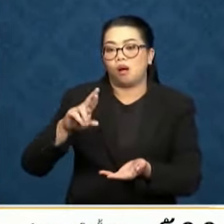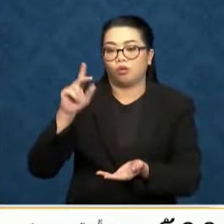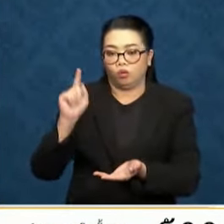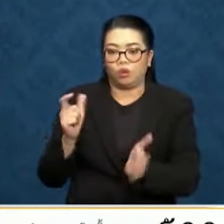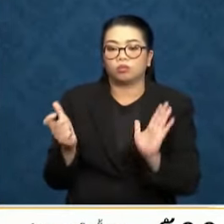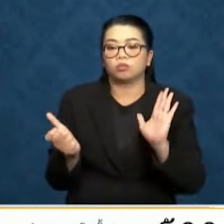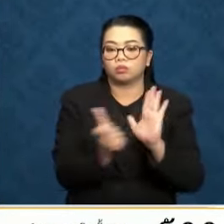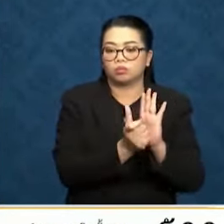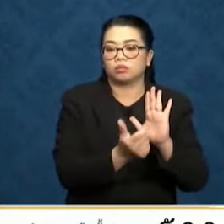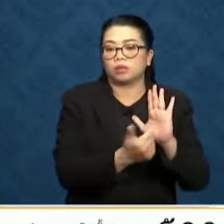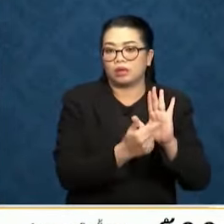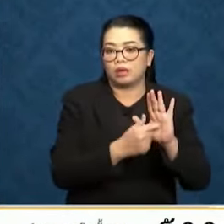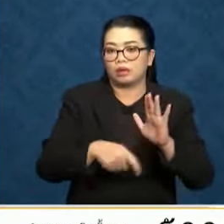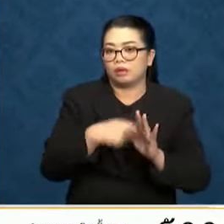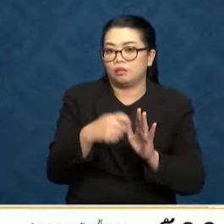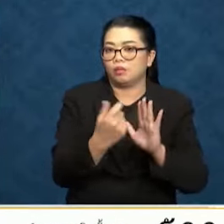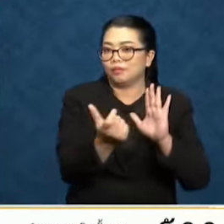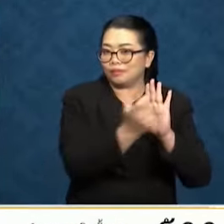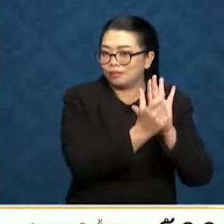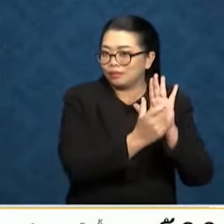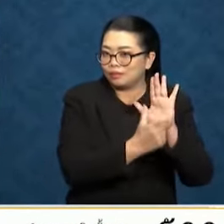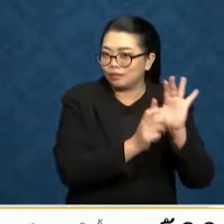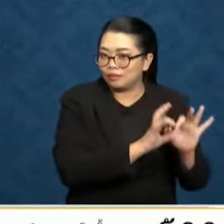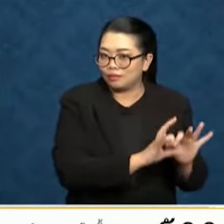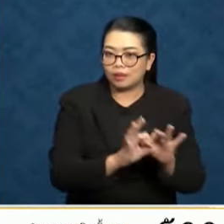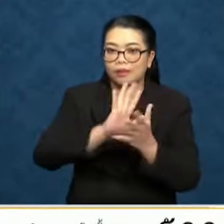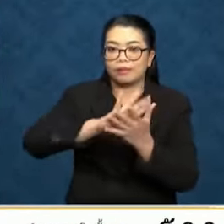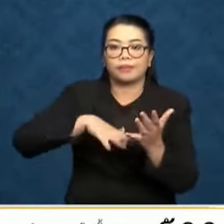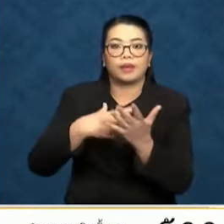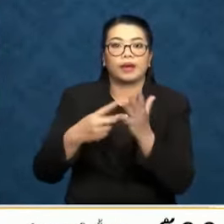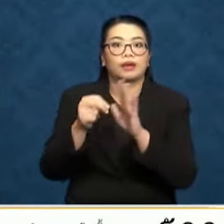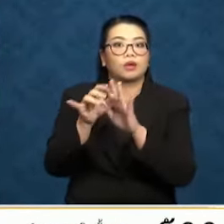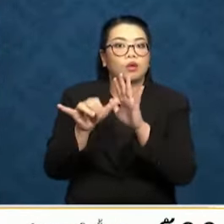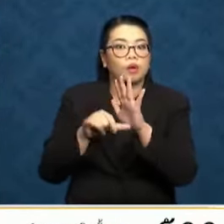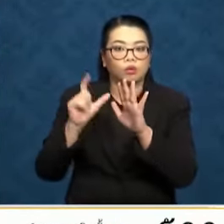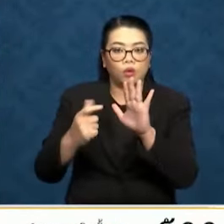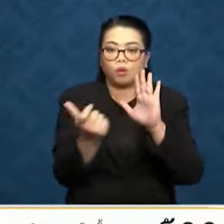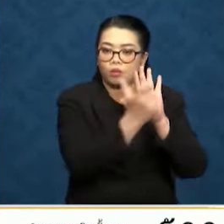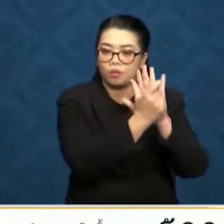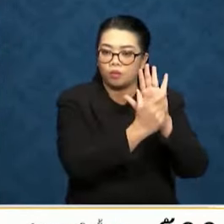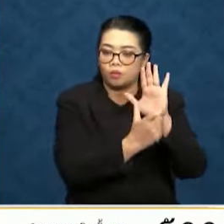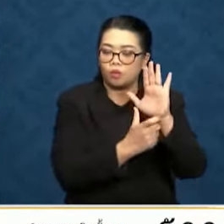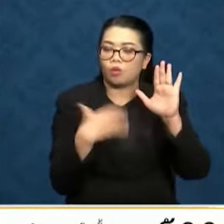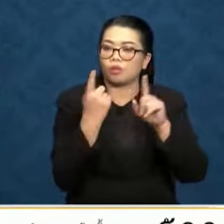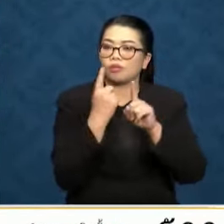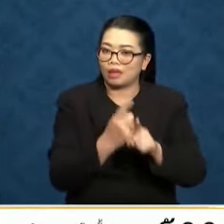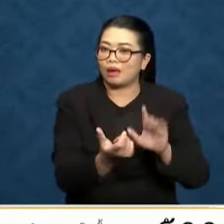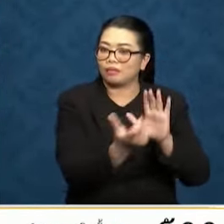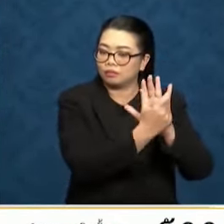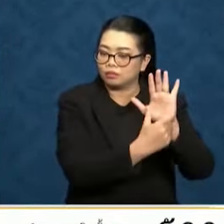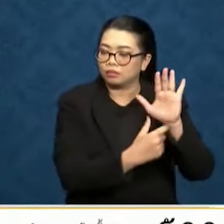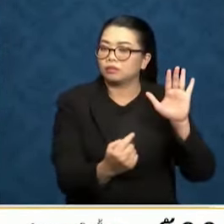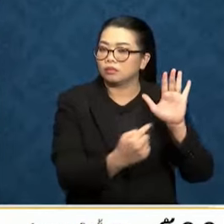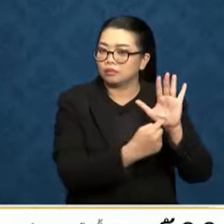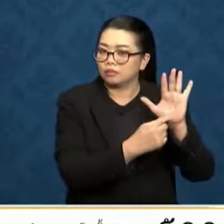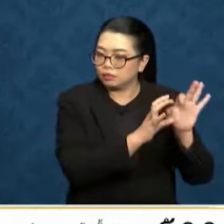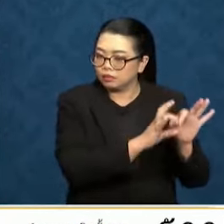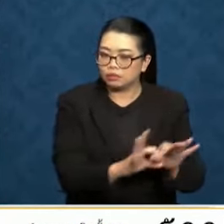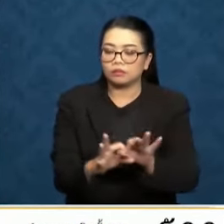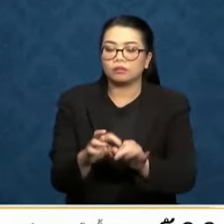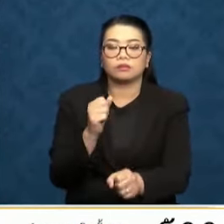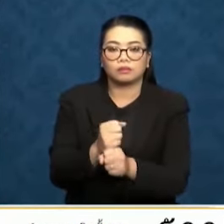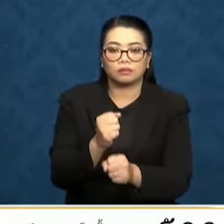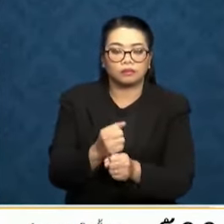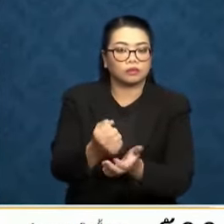ประการค่ะเพื่อให้มันสอดคล้องกับนโยบายของรัฐบาลนะคะท่านจะสามารถใช้เครื่องมือนี้เป็นเครื่องมือ